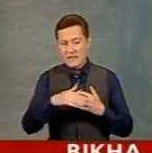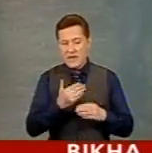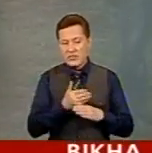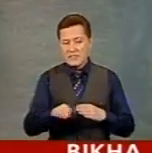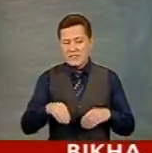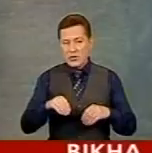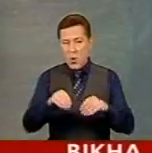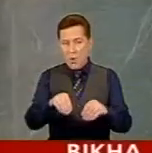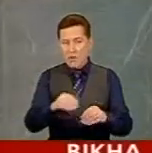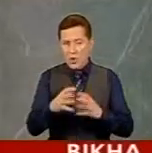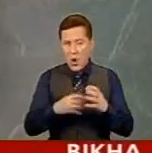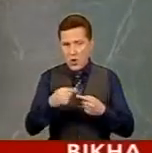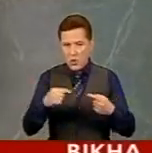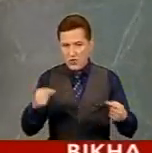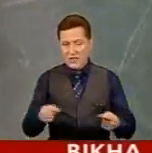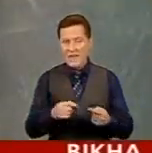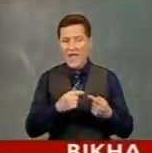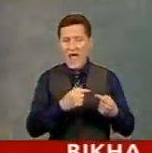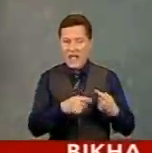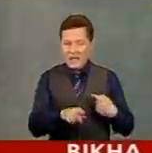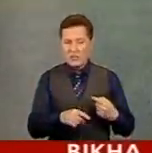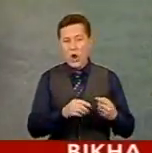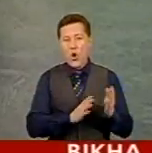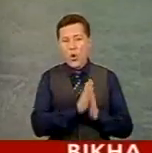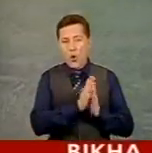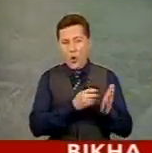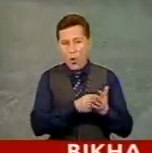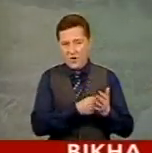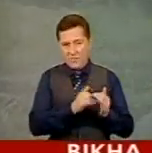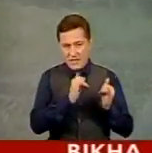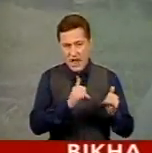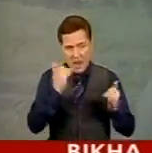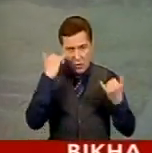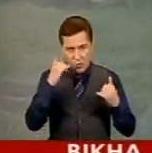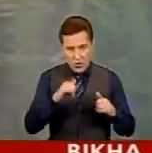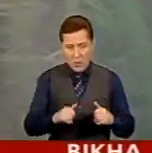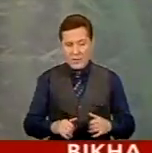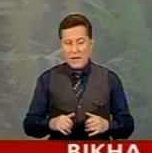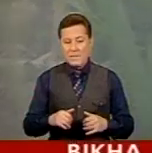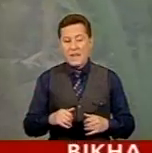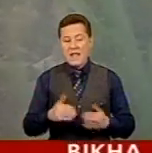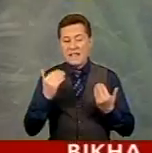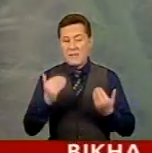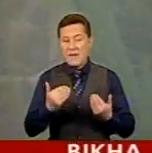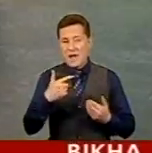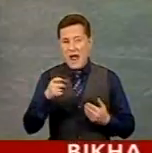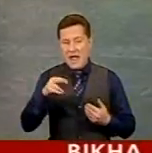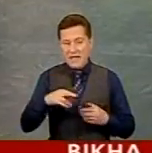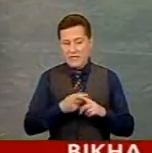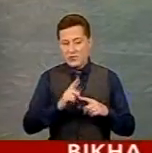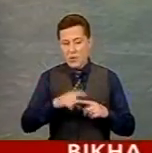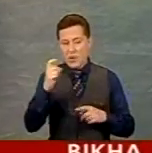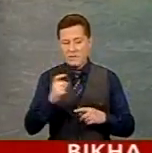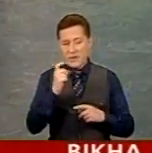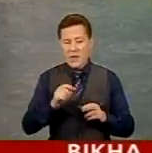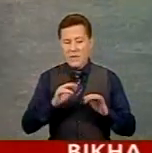під городину, на іншій виростять корм для худоби. Перший бур'ян прориває журналістка місцевої газети. Тепер Ганя у цьому господарстві